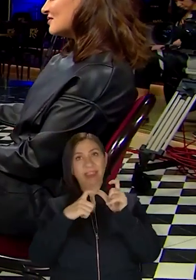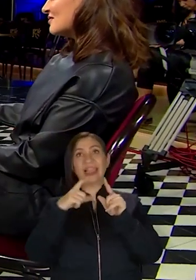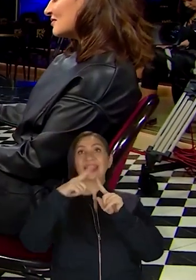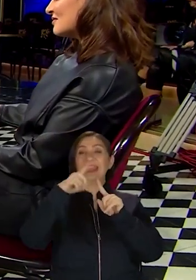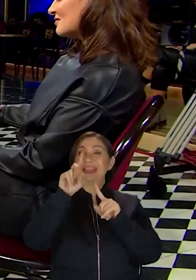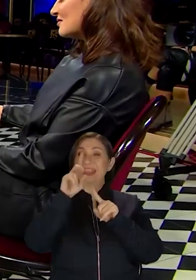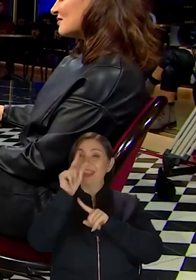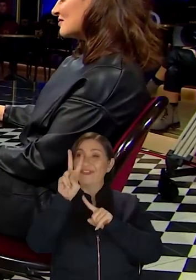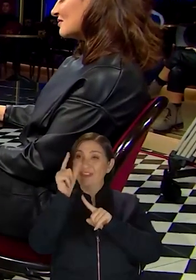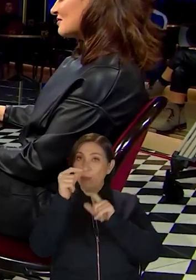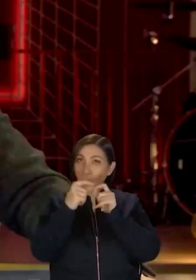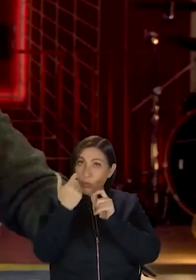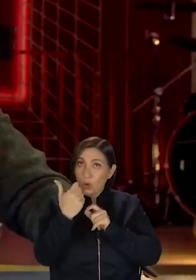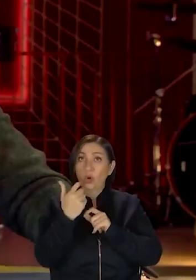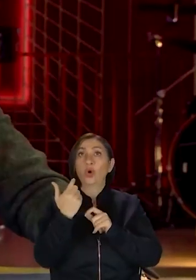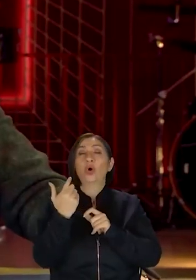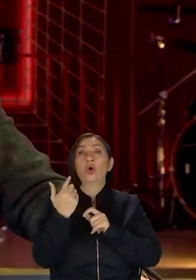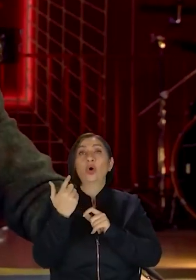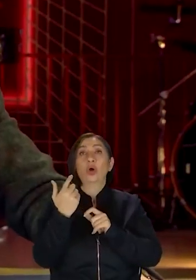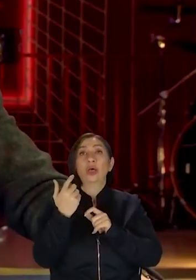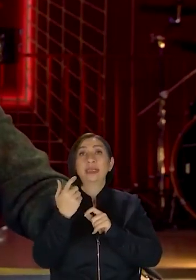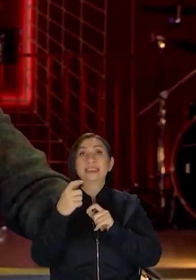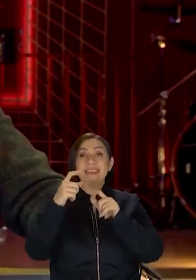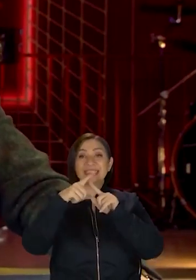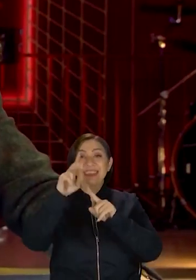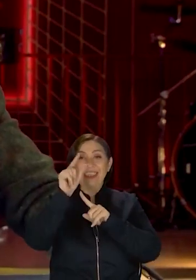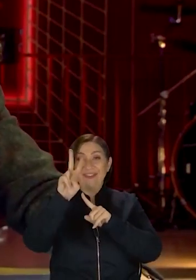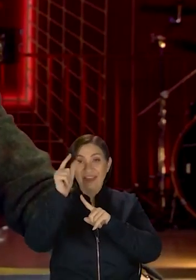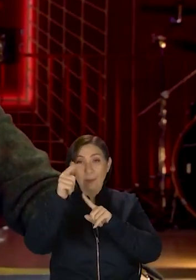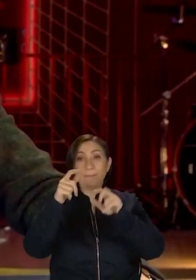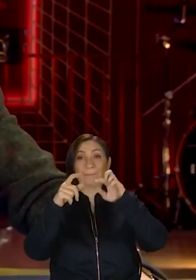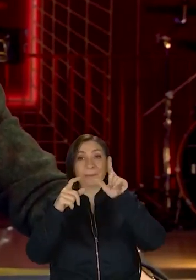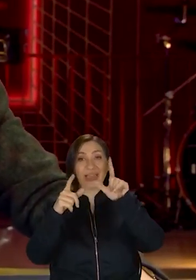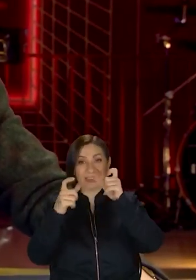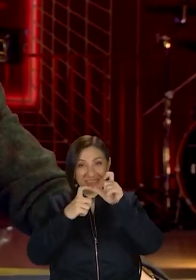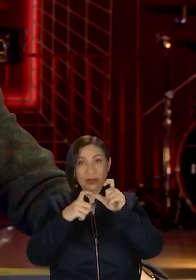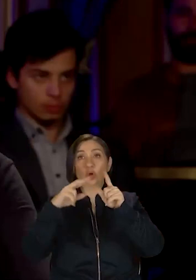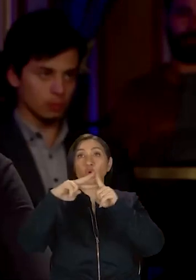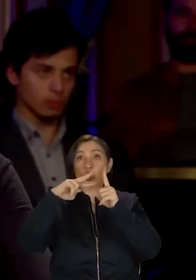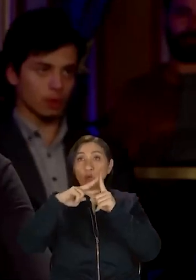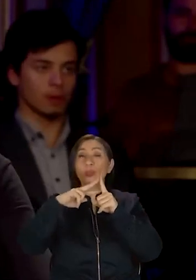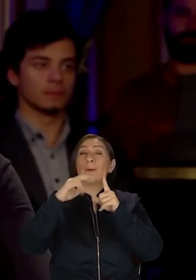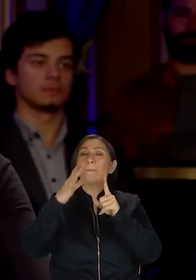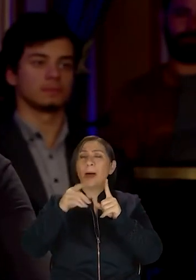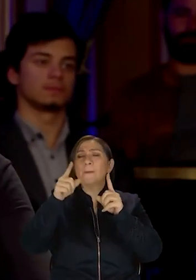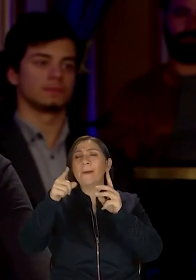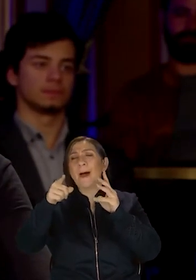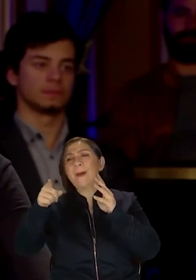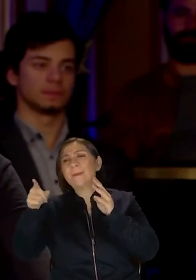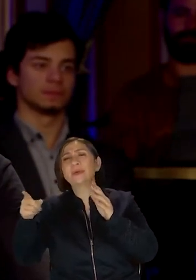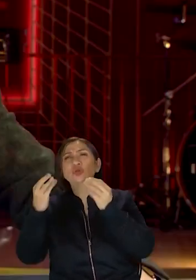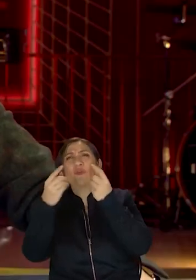bu. İşte ondan sonra TV Plus, YouTube, bilmem ne bir